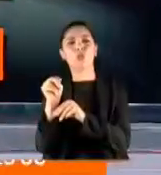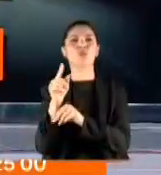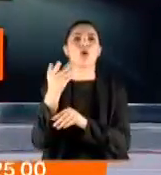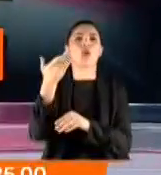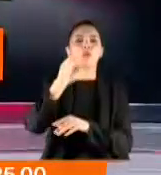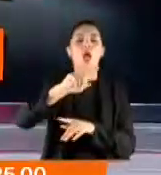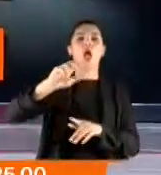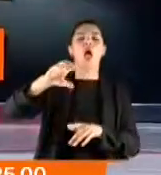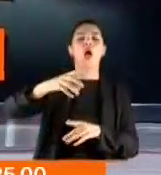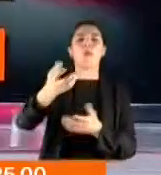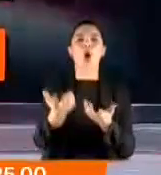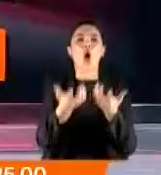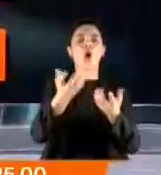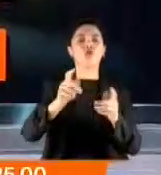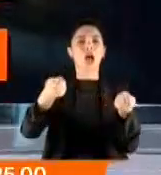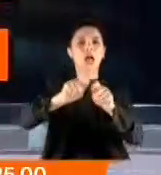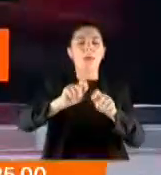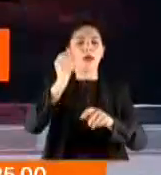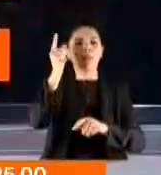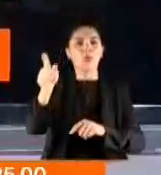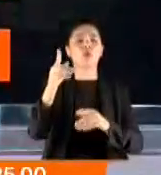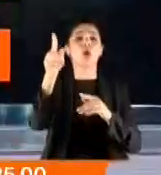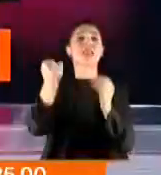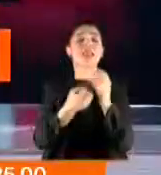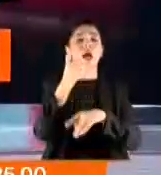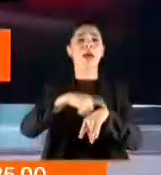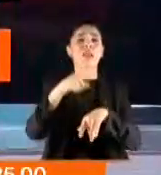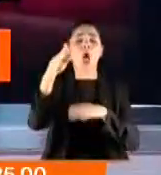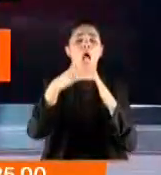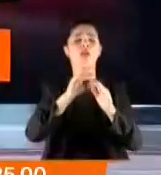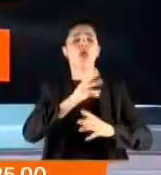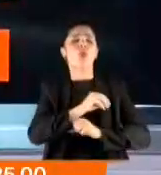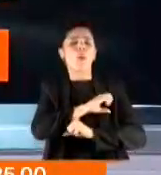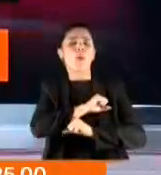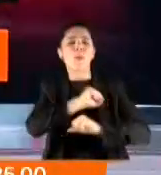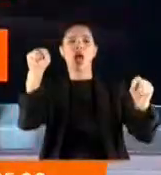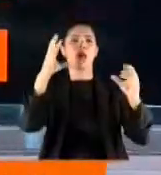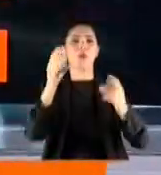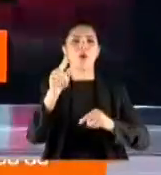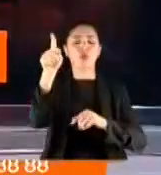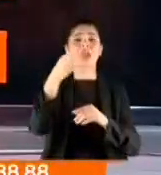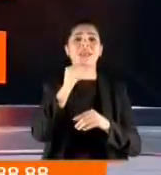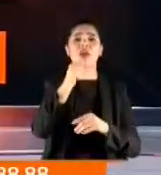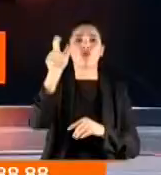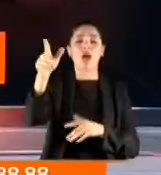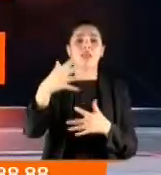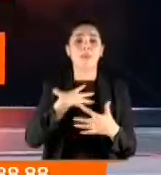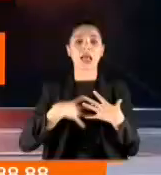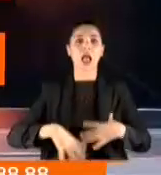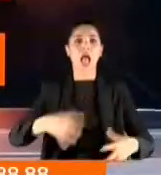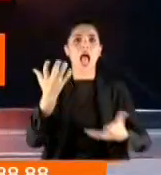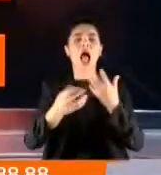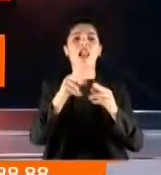ama ocağı kapatmayı unutmuştu. Sabah olduğunda o evden büyük bir patlama sesi yükseldi. Genç içeriden alev topuna dönmüş halde